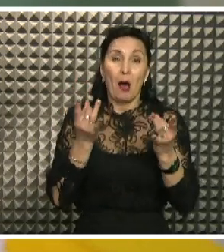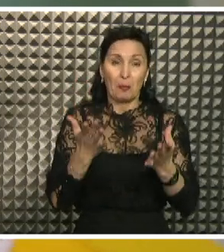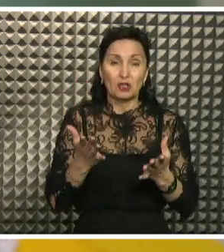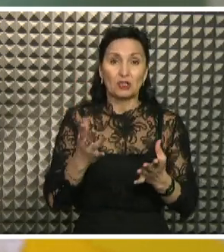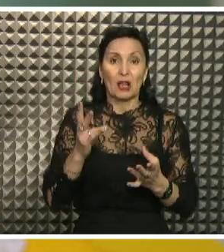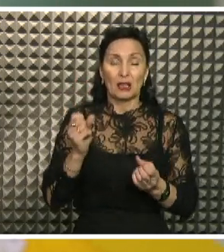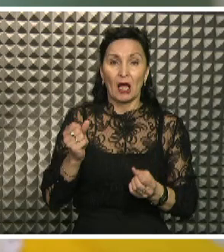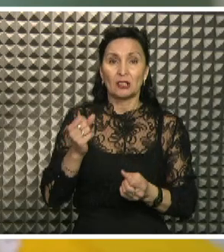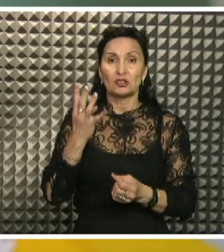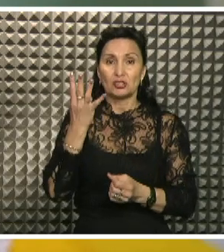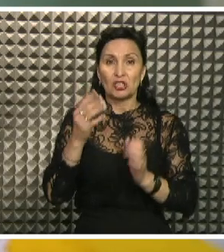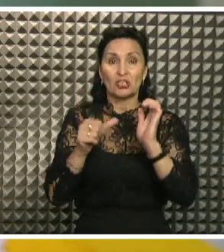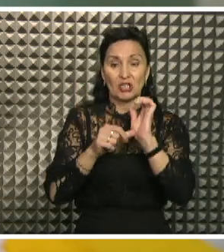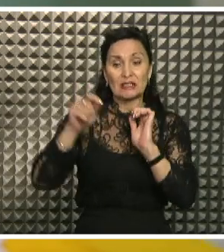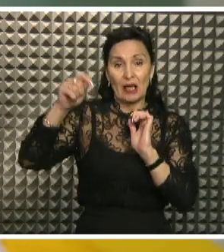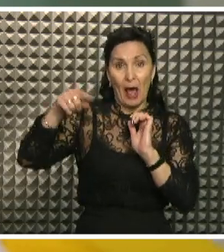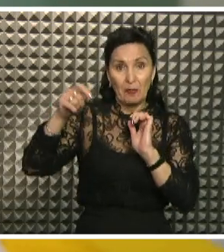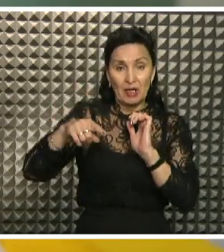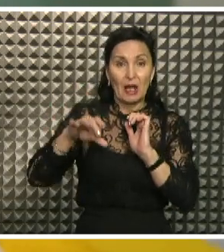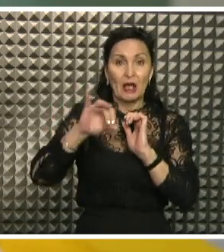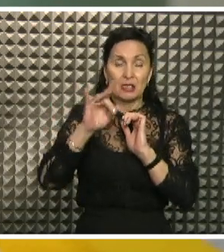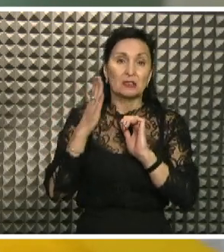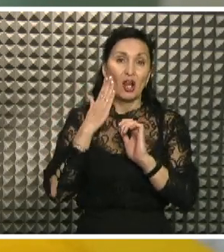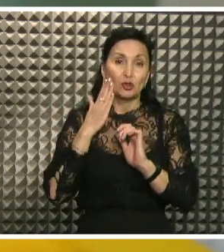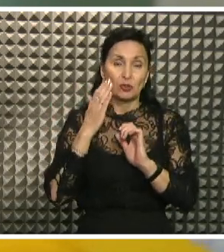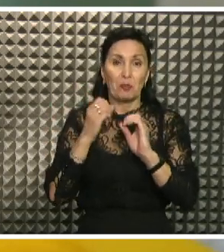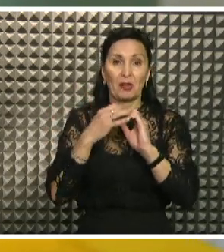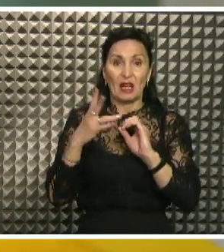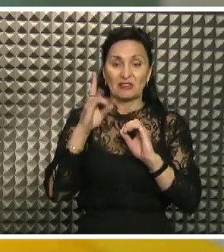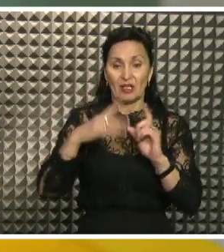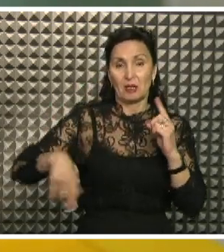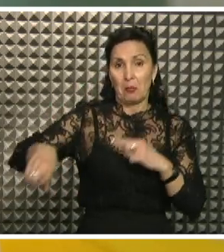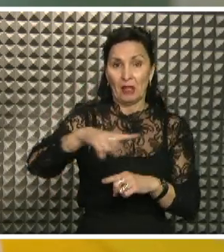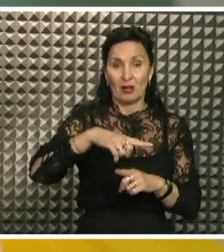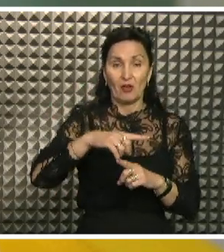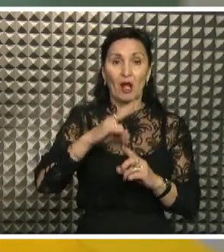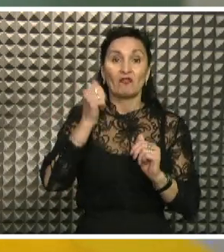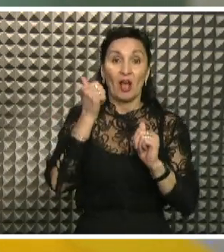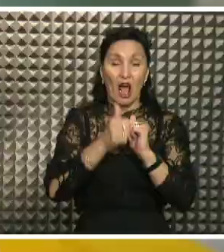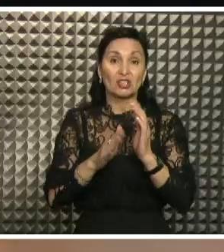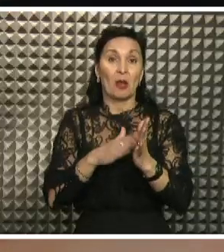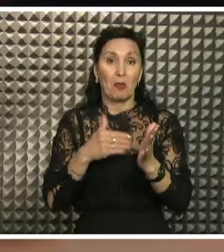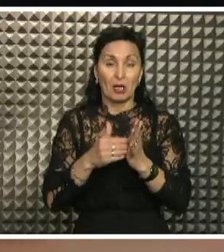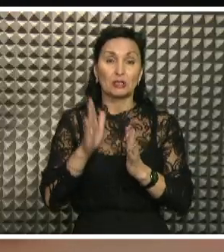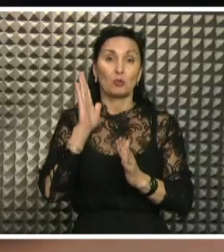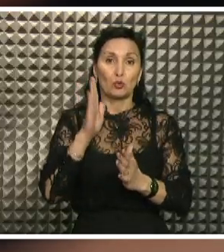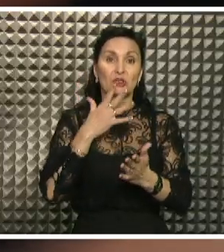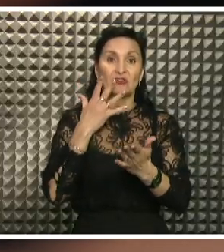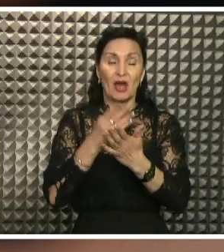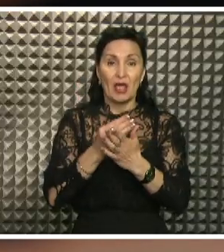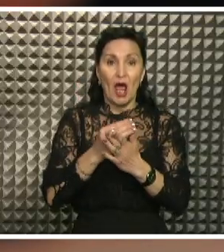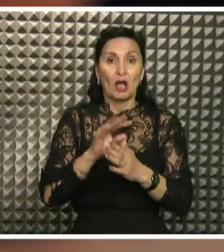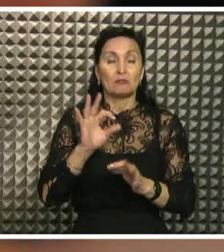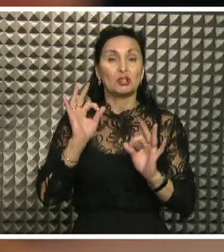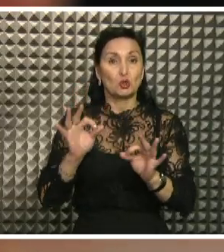на лампу идет 4-6 капель из расчета на 15 квадратных метров. Но в каждом масле будет своя